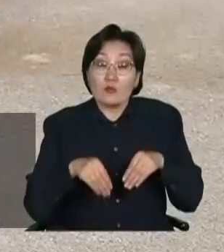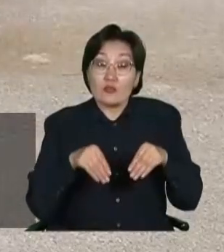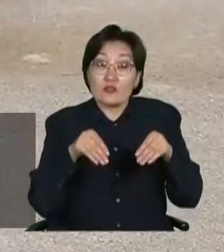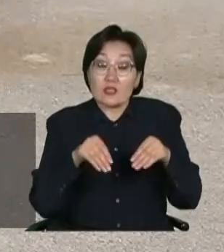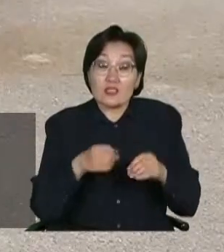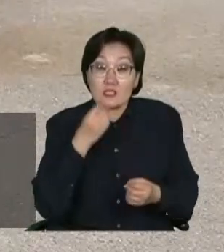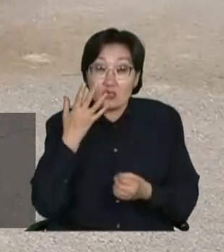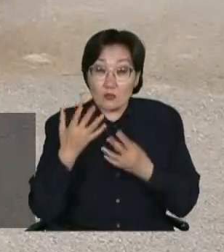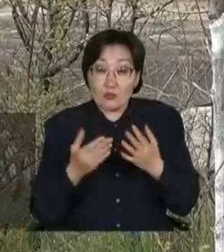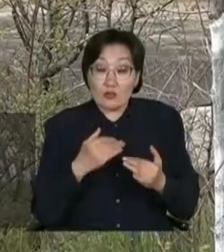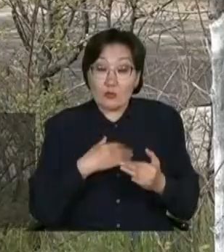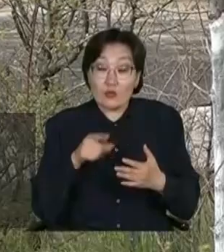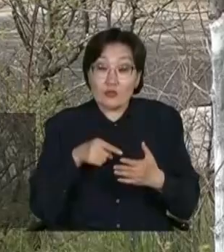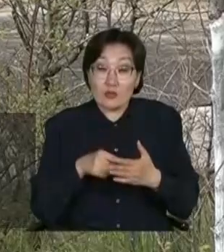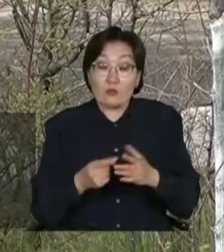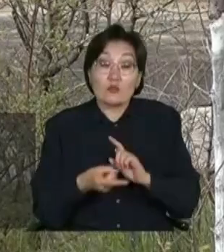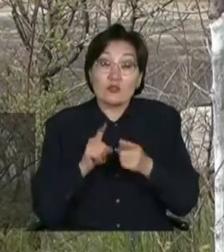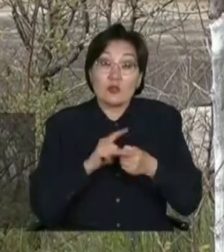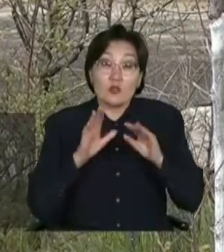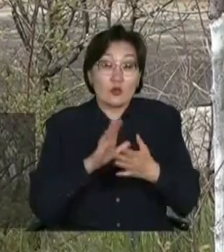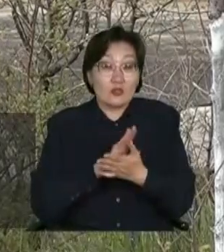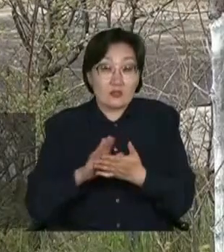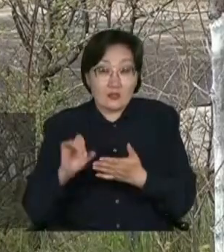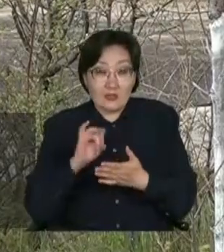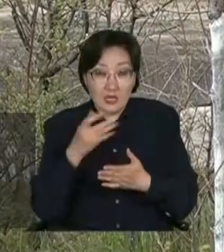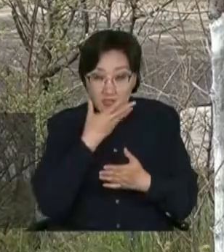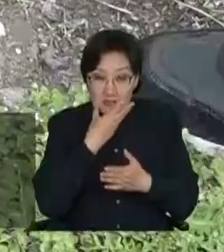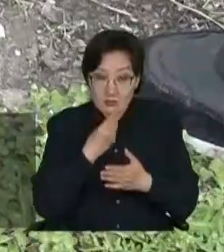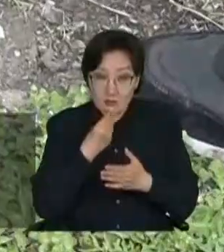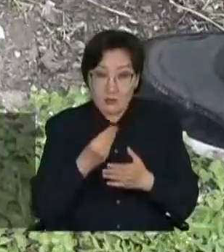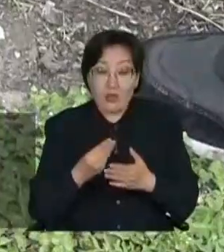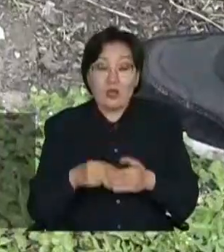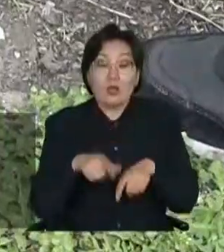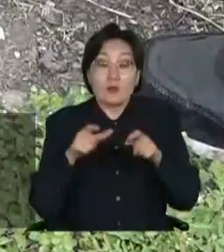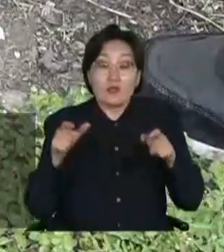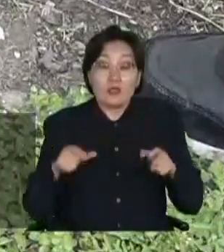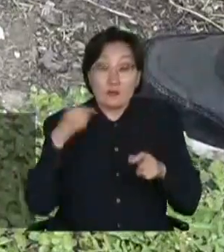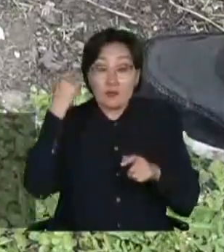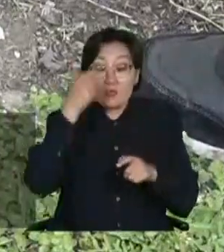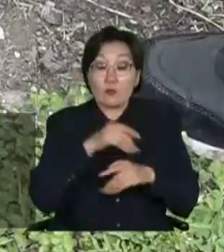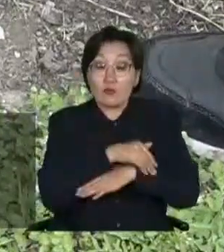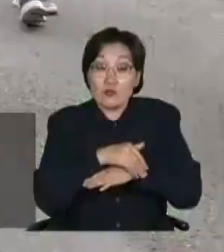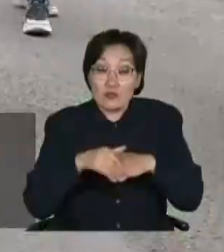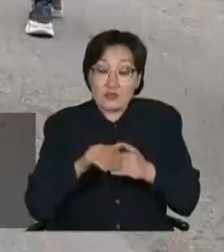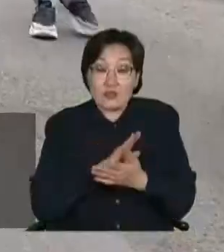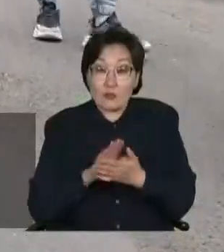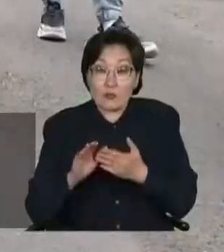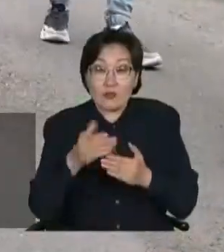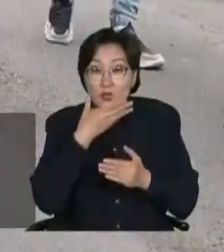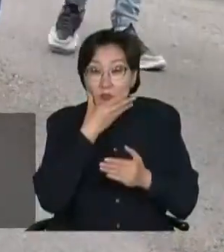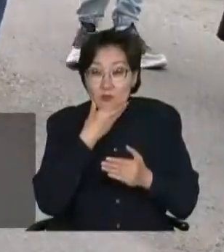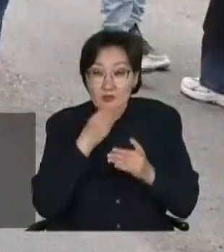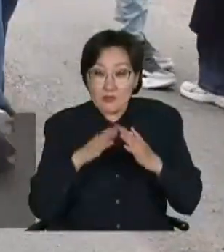и цветы, чтобы наш город стал не только чище, но и краше. Старания горожан налицо. Чистые улицы, ухоженные дворы и